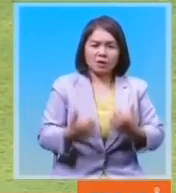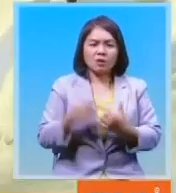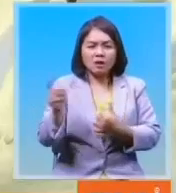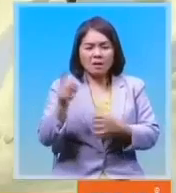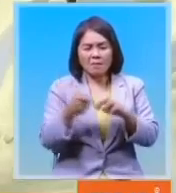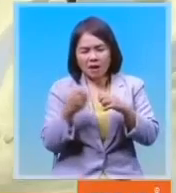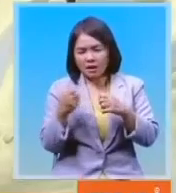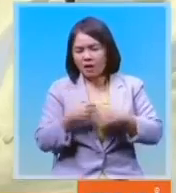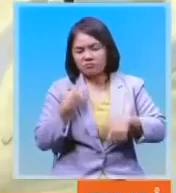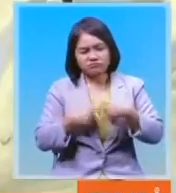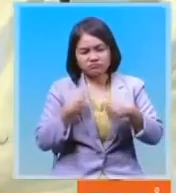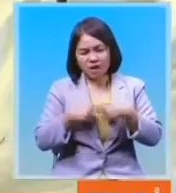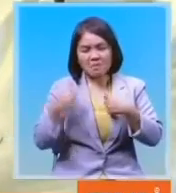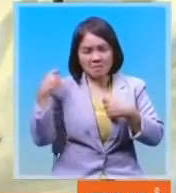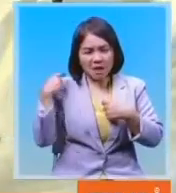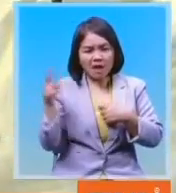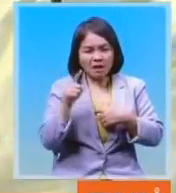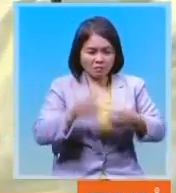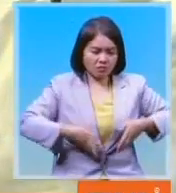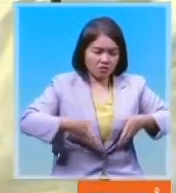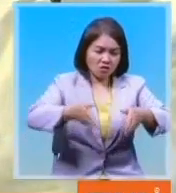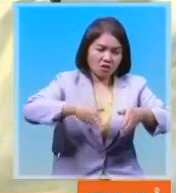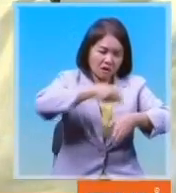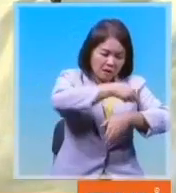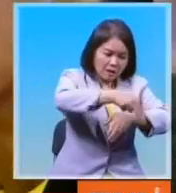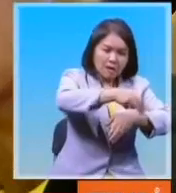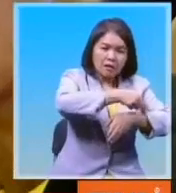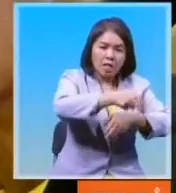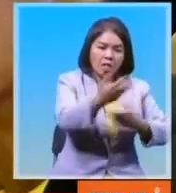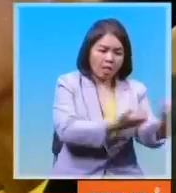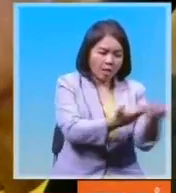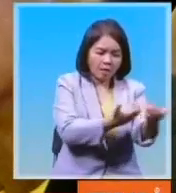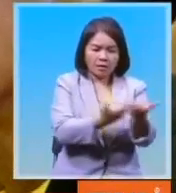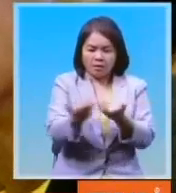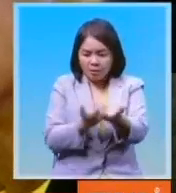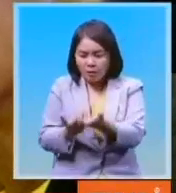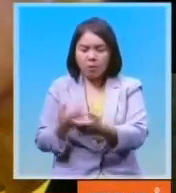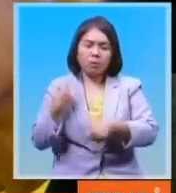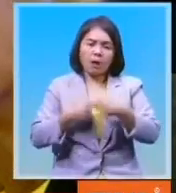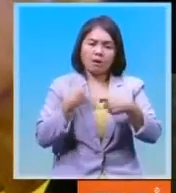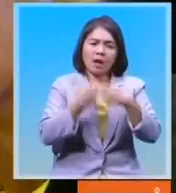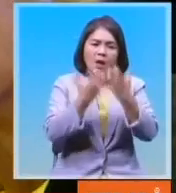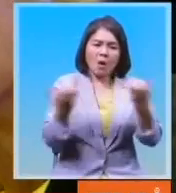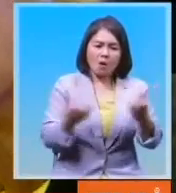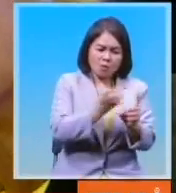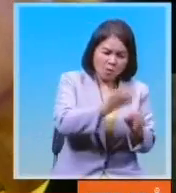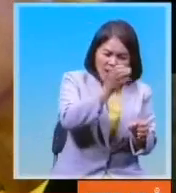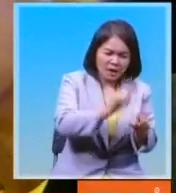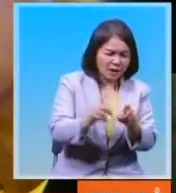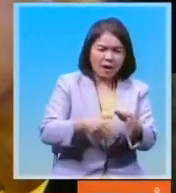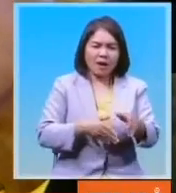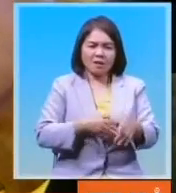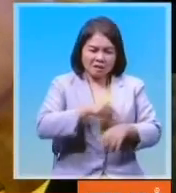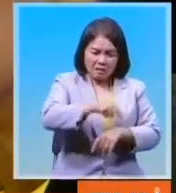ปัญหาอยู่มากเนื่องจากว่าบนทางเท้าไม่มีความเป็นระเบียบเรียบร้อยเลยมีสิ่งกีดขวางเป็นอุปสรรคต่อ